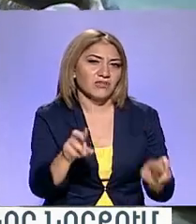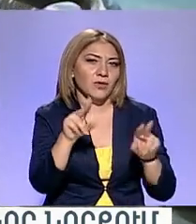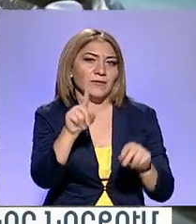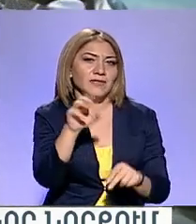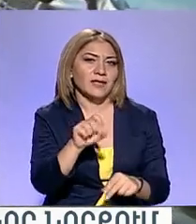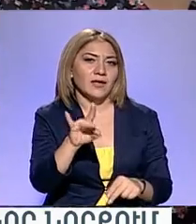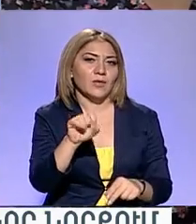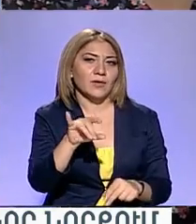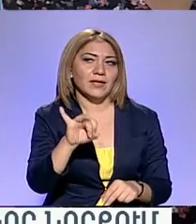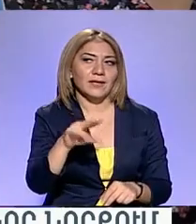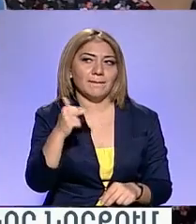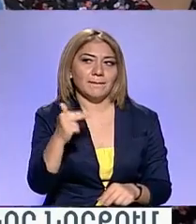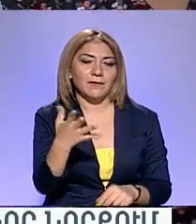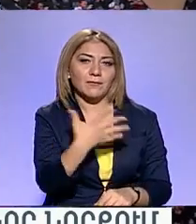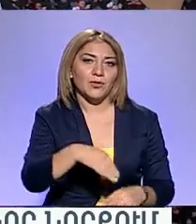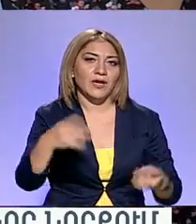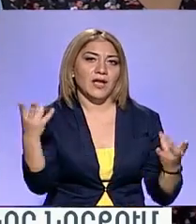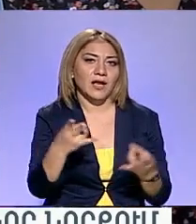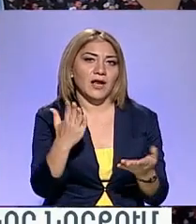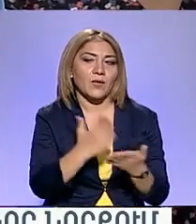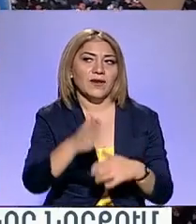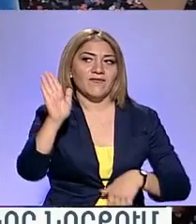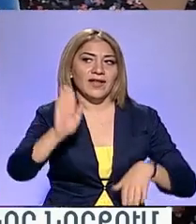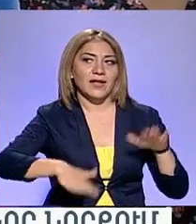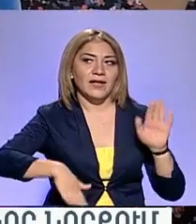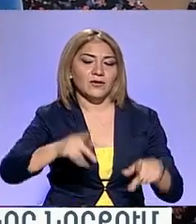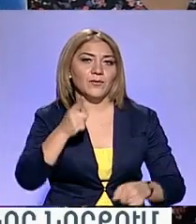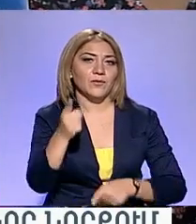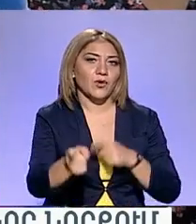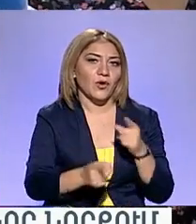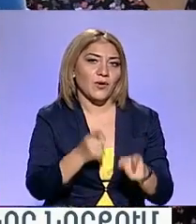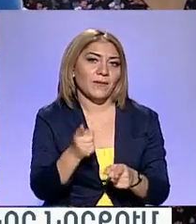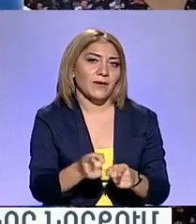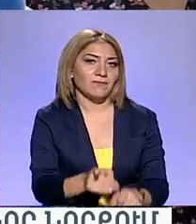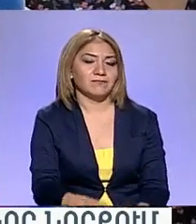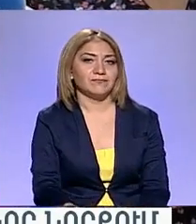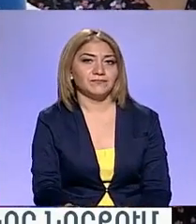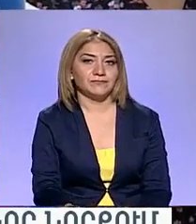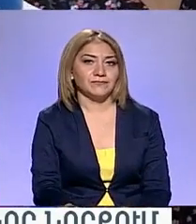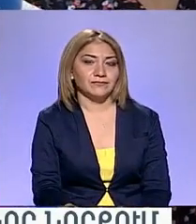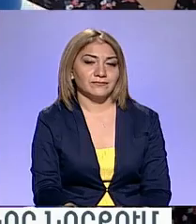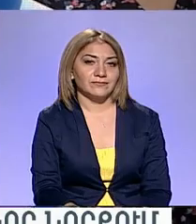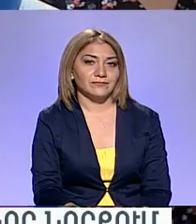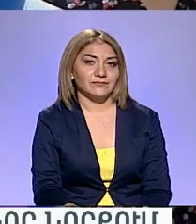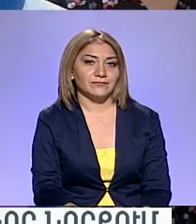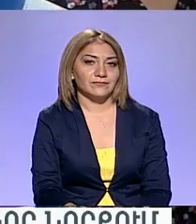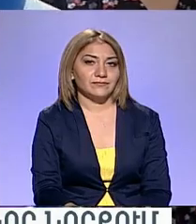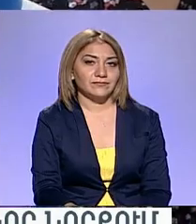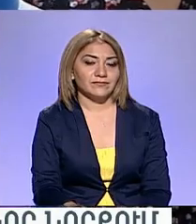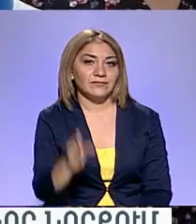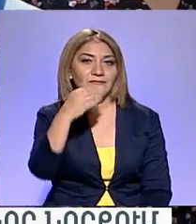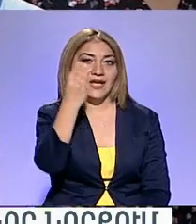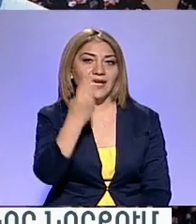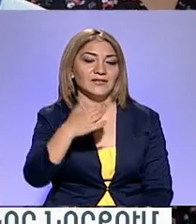Զարուհի Փոստանջանը։ Նրանք բոլորը կարիք ունեն վերանորոգման, փոփոխման և իհարկե նաև դեպի Նոր-Նոր